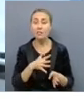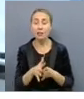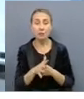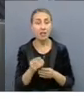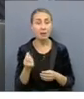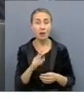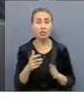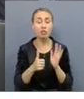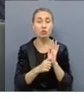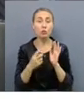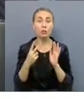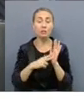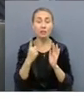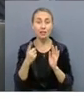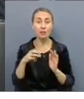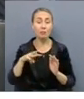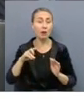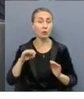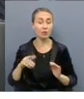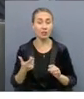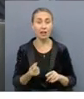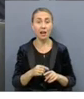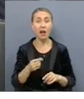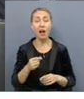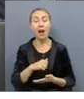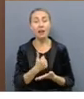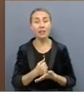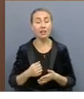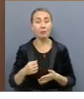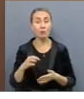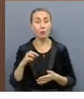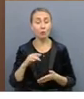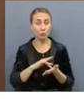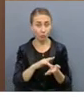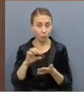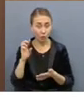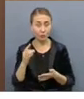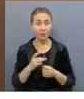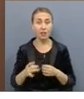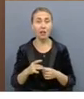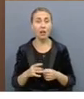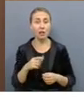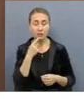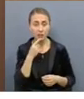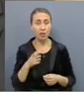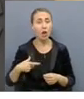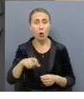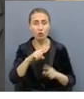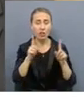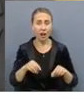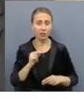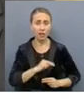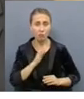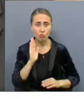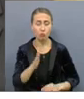– 671 миллионов. Тенге. Аким курортного района Асет Муздубаев заверил, что разработает дорожную карту.